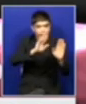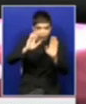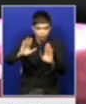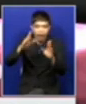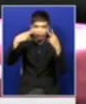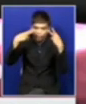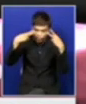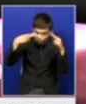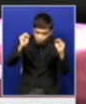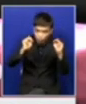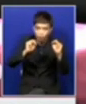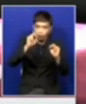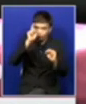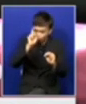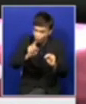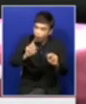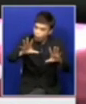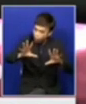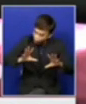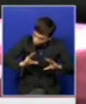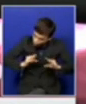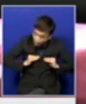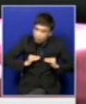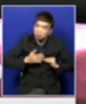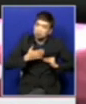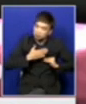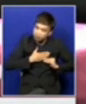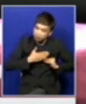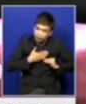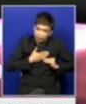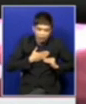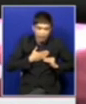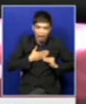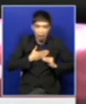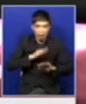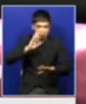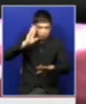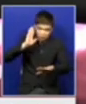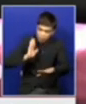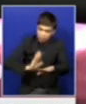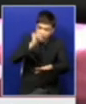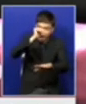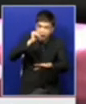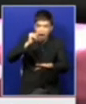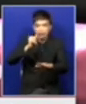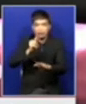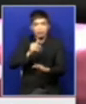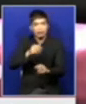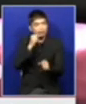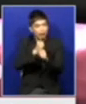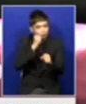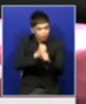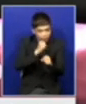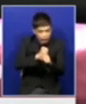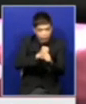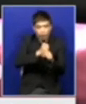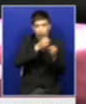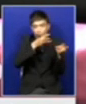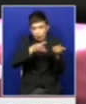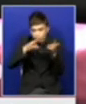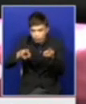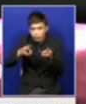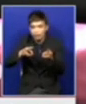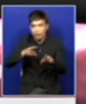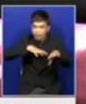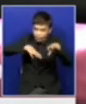จริงได้แล้วว่าท่านเองนั้นไม่มีประสิทธิภาพและไม่มีความสามารถเพียงพอที่จะบ